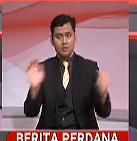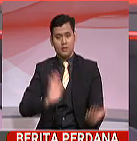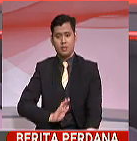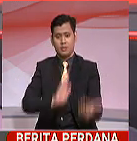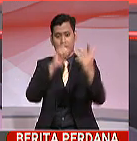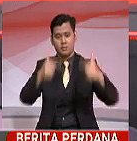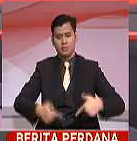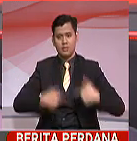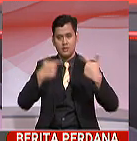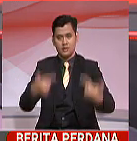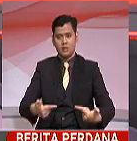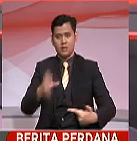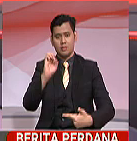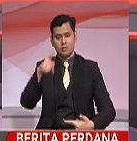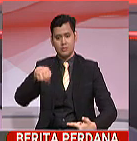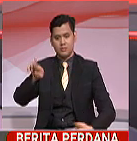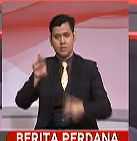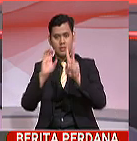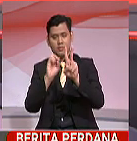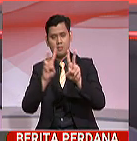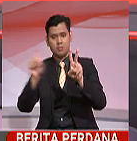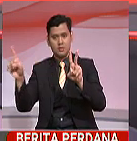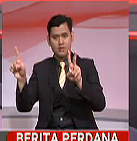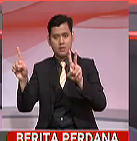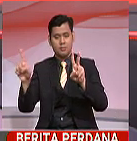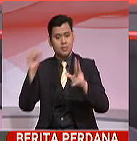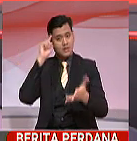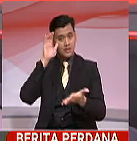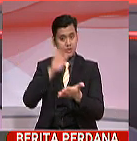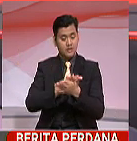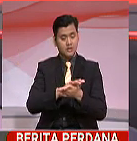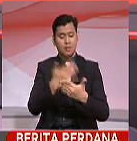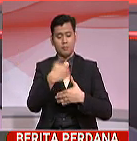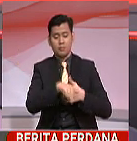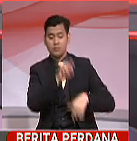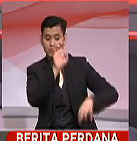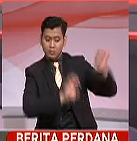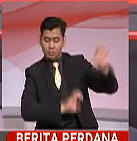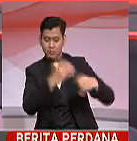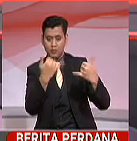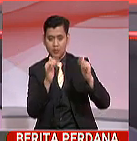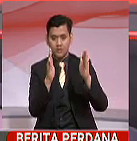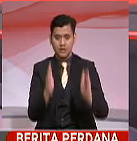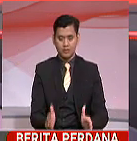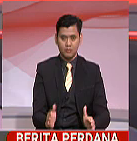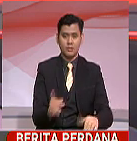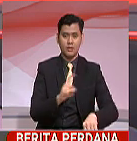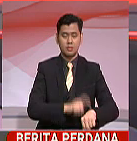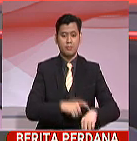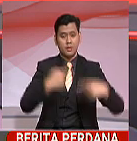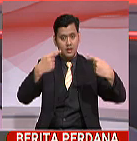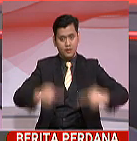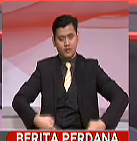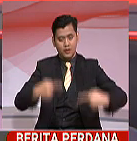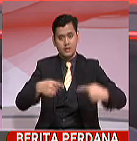Super 2021. Keyakinan itu diperoleh selepas membuat penilaian pemain dalam aksi kejohanan Shah Alam City Cup yang berlangsung